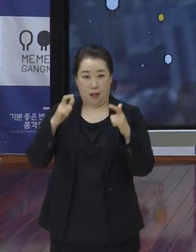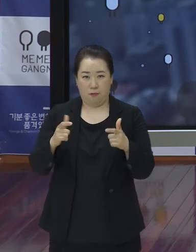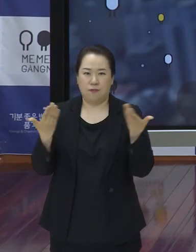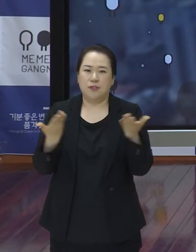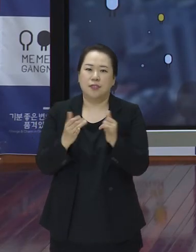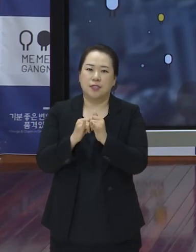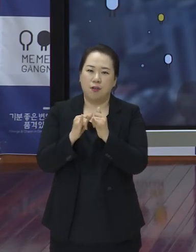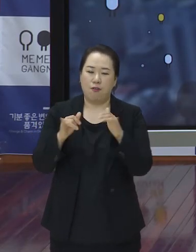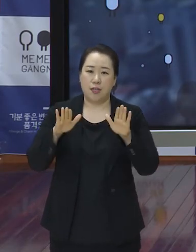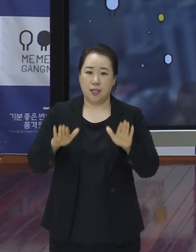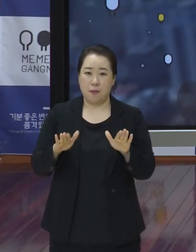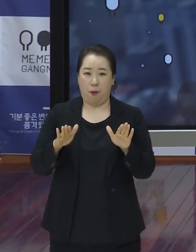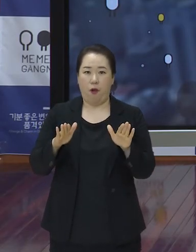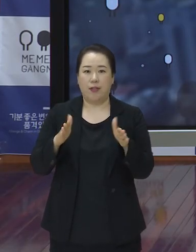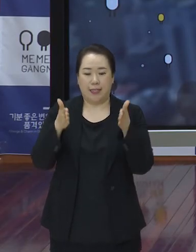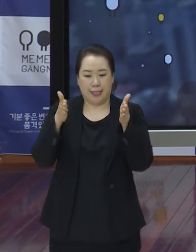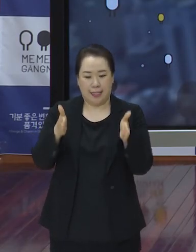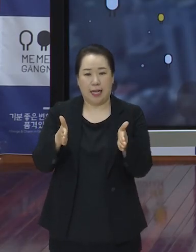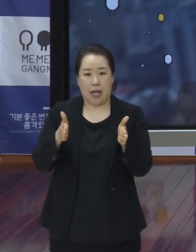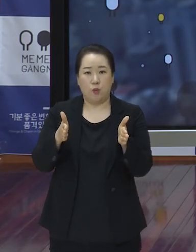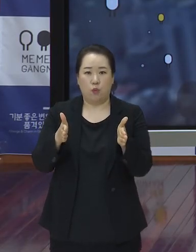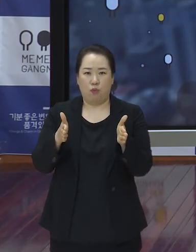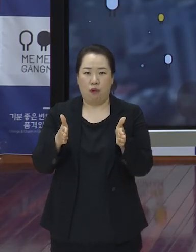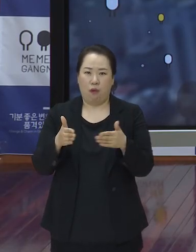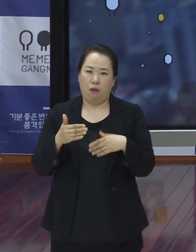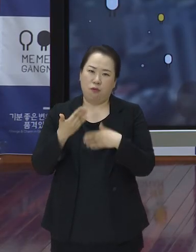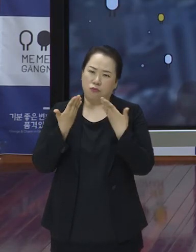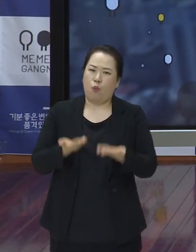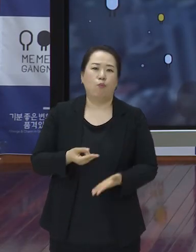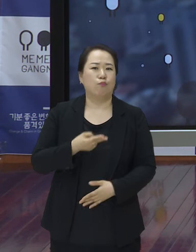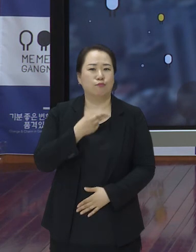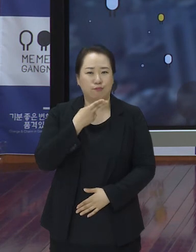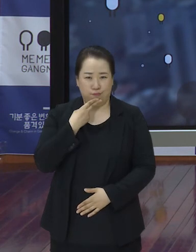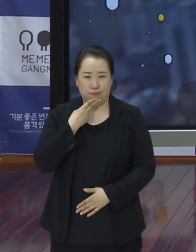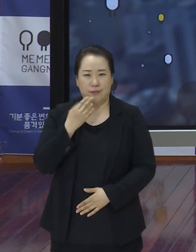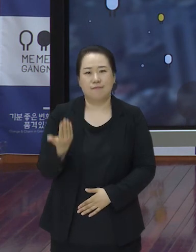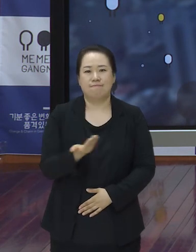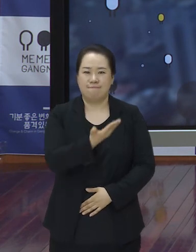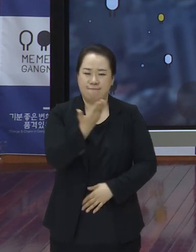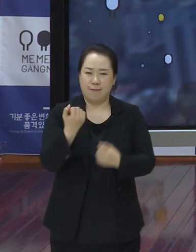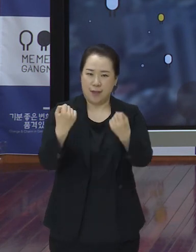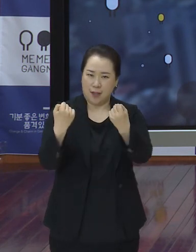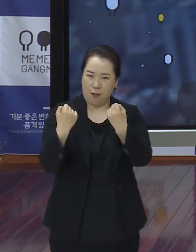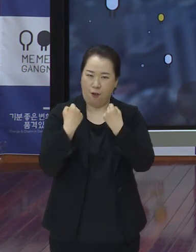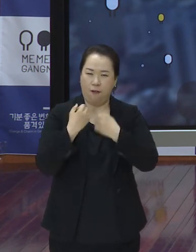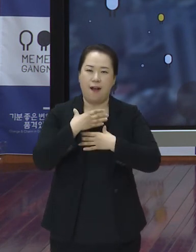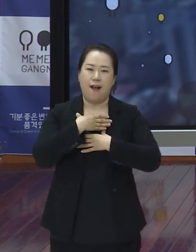직원은 이번 연휴 기간에도 쉼 없이 강남구민들의